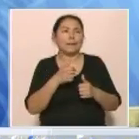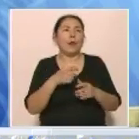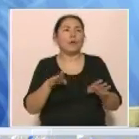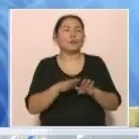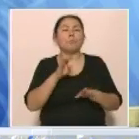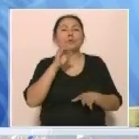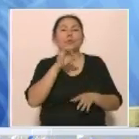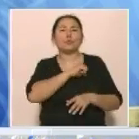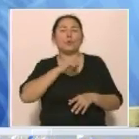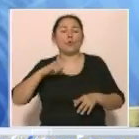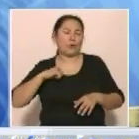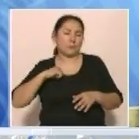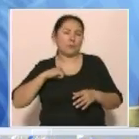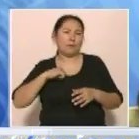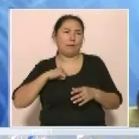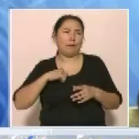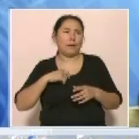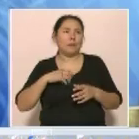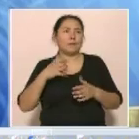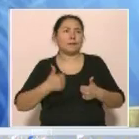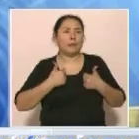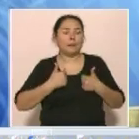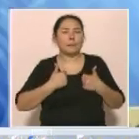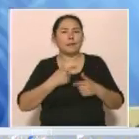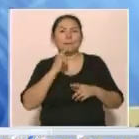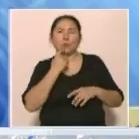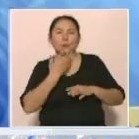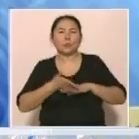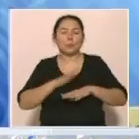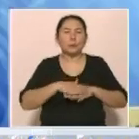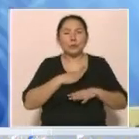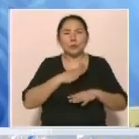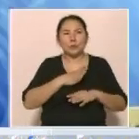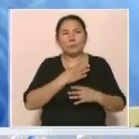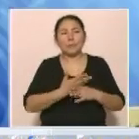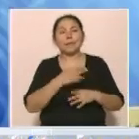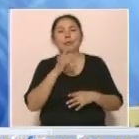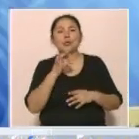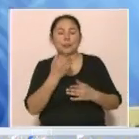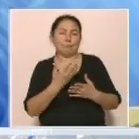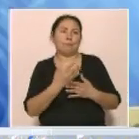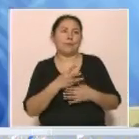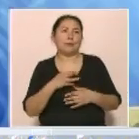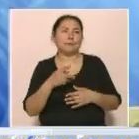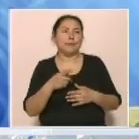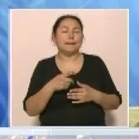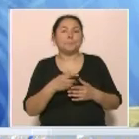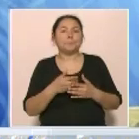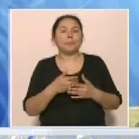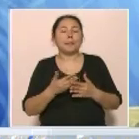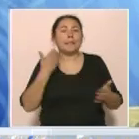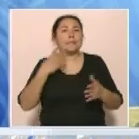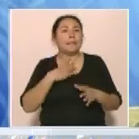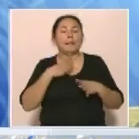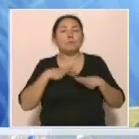енді бүркітті өзіміз жүрдік, себебі оқушыларға кішкене қиындау болды. Маңғыстауымызда кенже дамыған, кезінде болмаған емес, кезінде